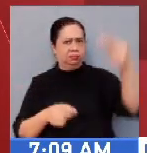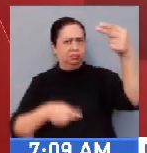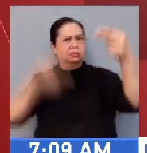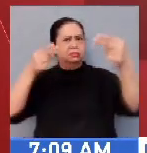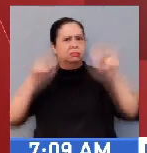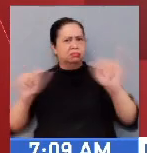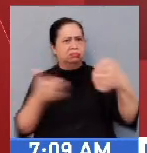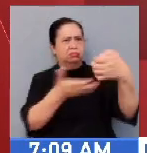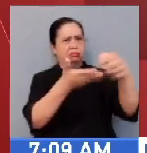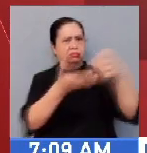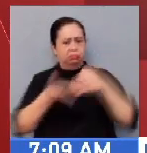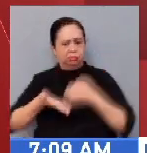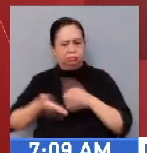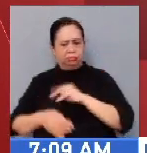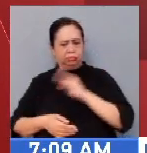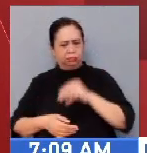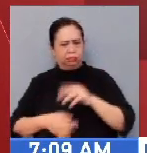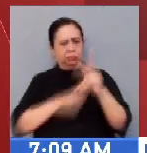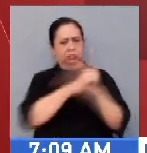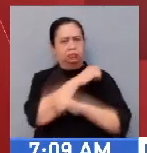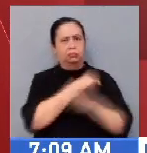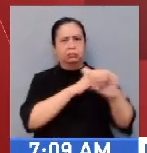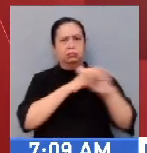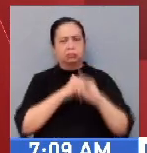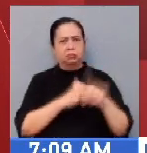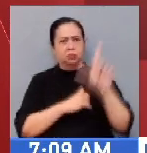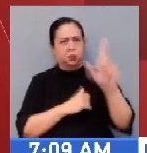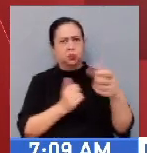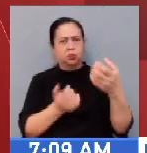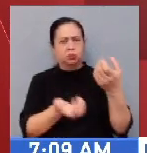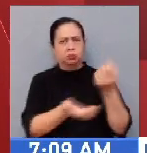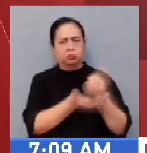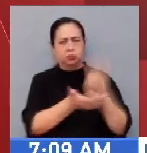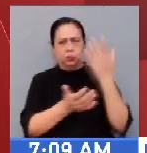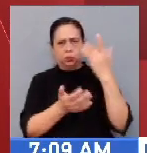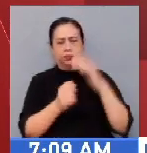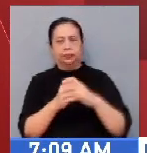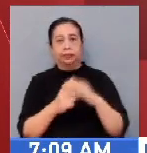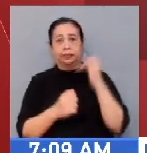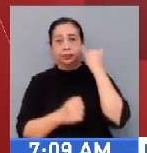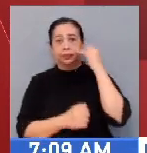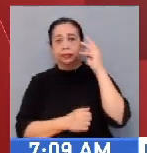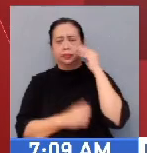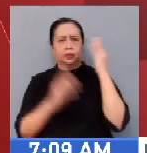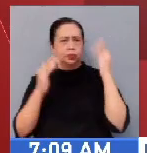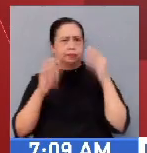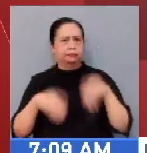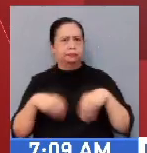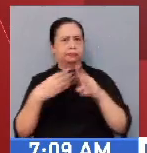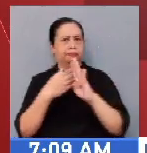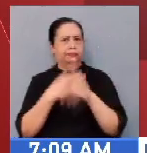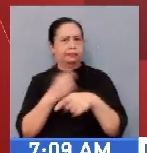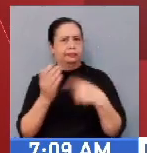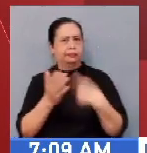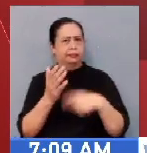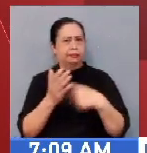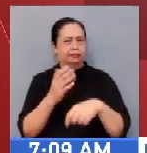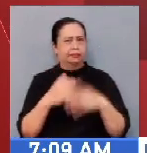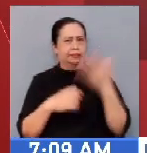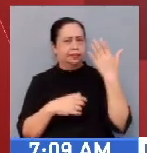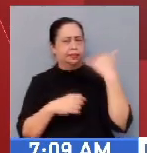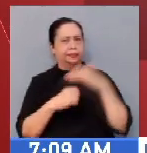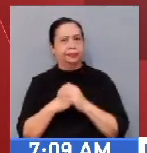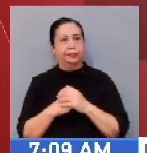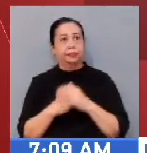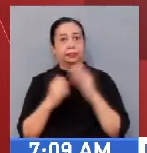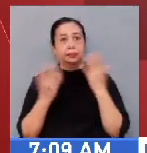Metro Manila at probinsya. Habang kay Jubilin Mercado, ibalik daw sana ang dating presyo ng mga bilihin. Sana rin daw